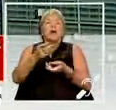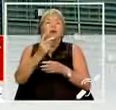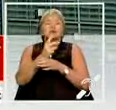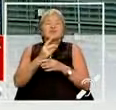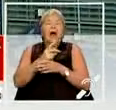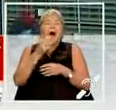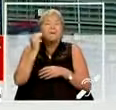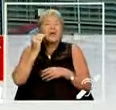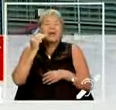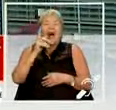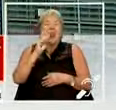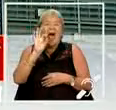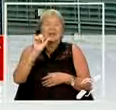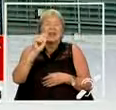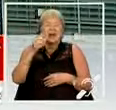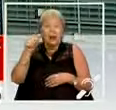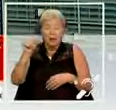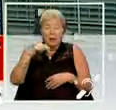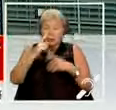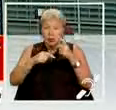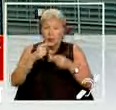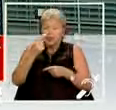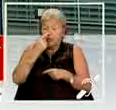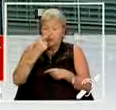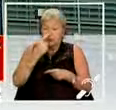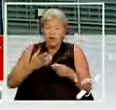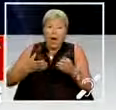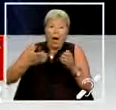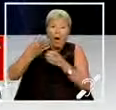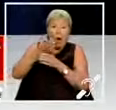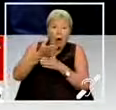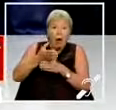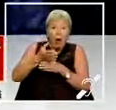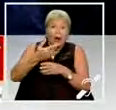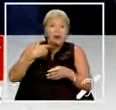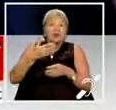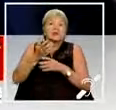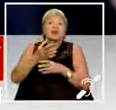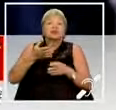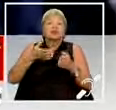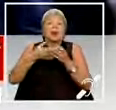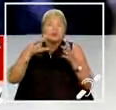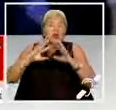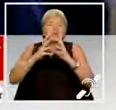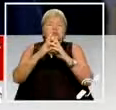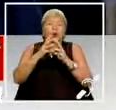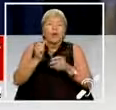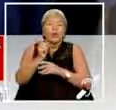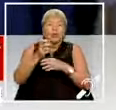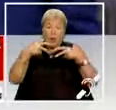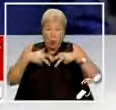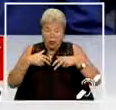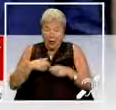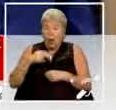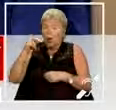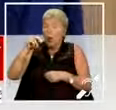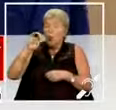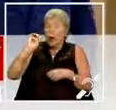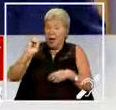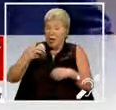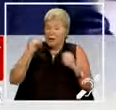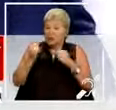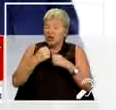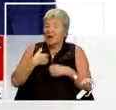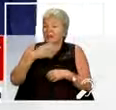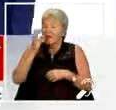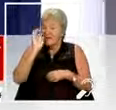America Latină, mai ales după ce Rusia a invadat Ucraina. Mai exact, comunitatea europeană încearcă să se asigure